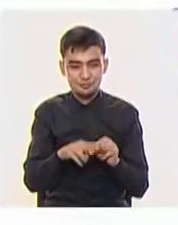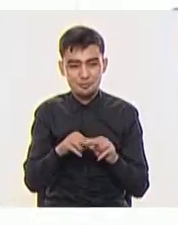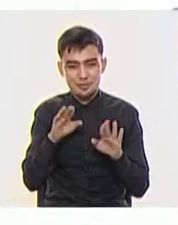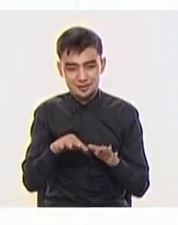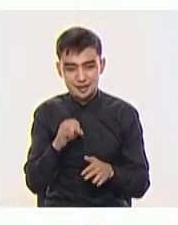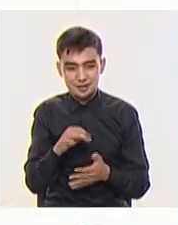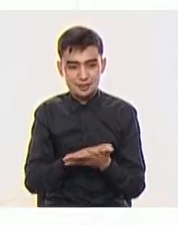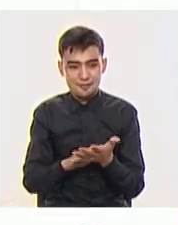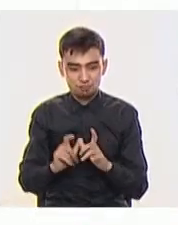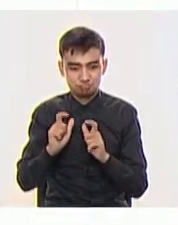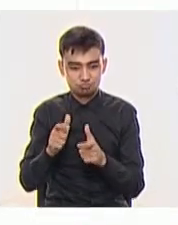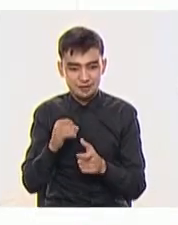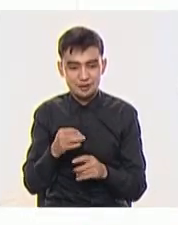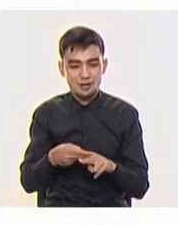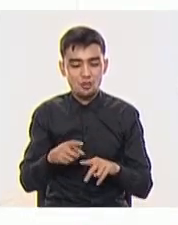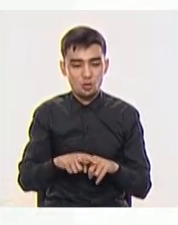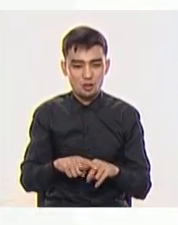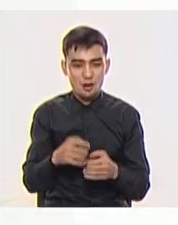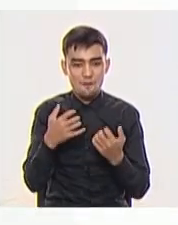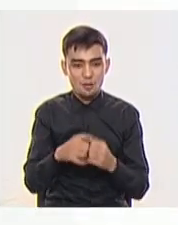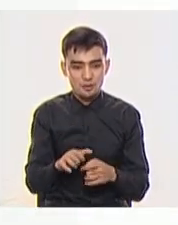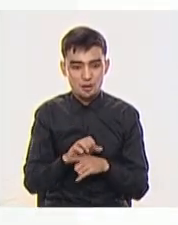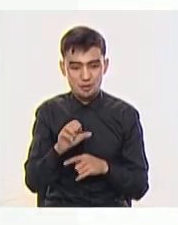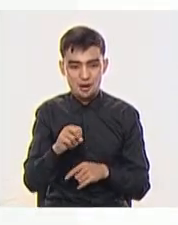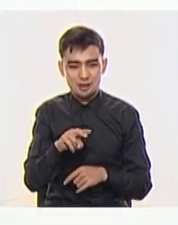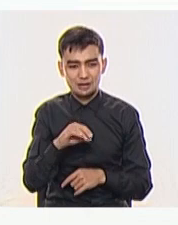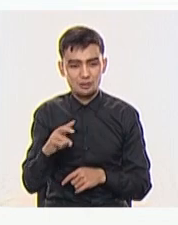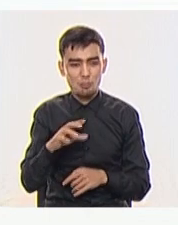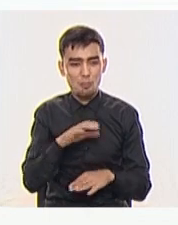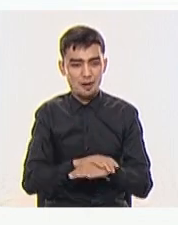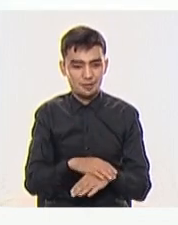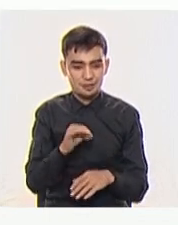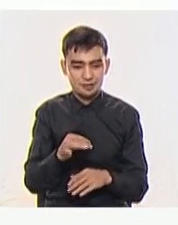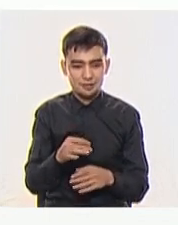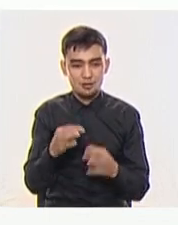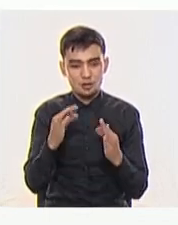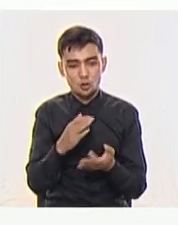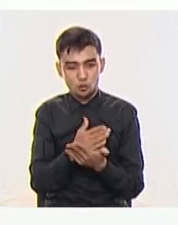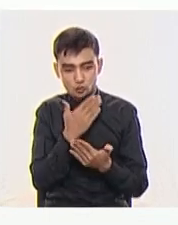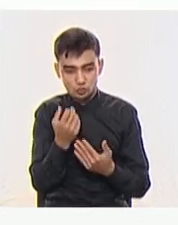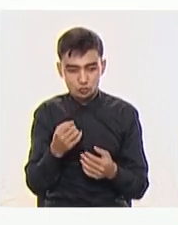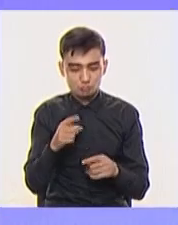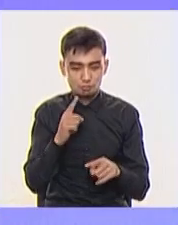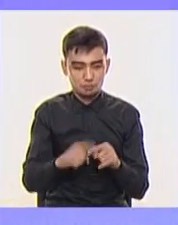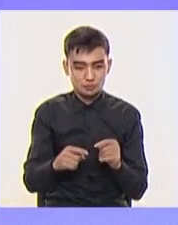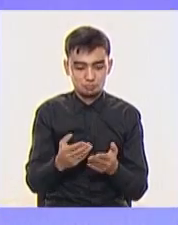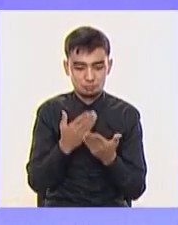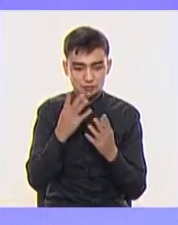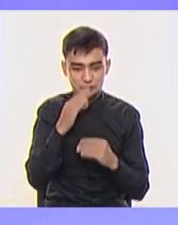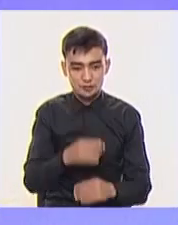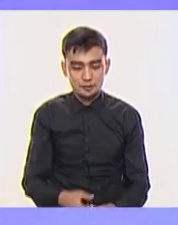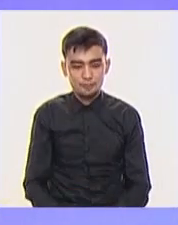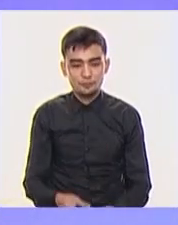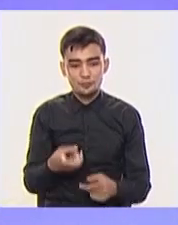комплексов и подает заявку, которая автоматически направляется в Алтынбанк. Рассмотрение и одобрение происходит моментально.